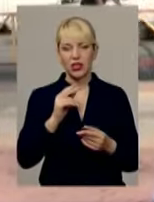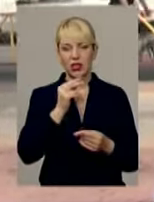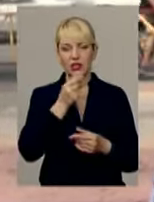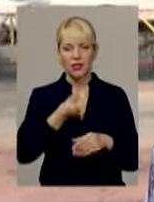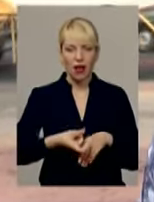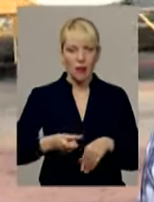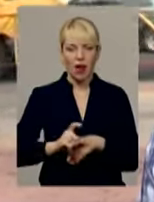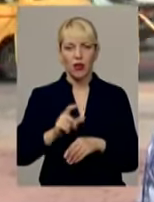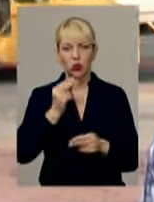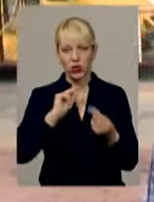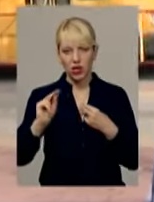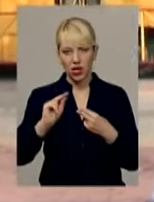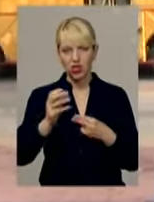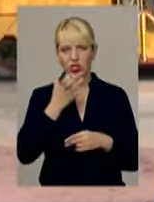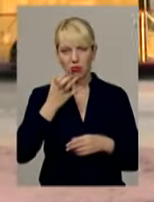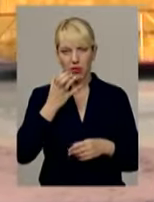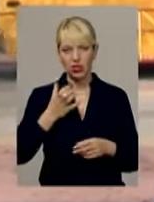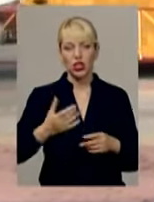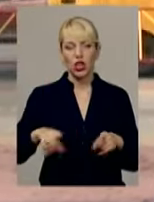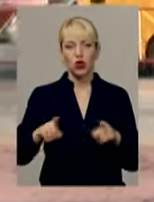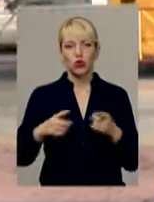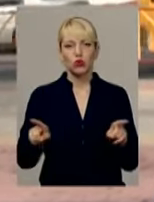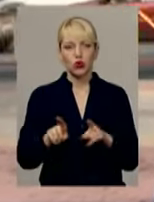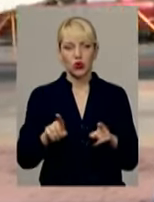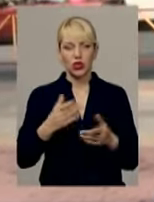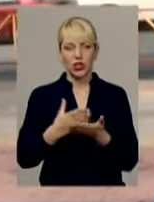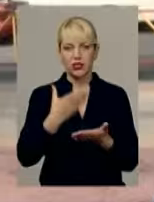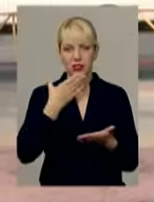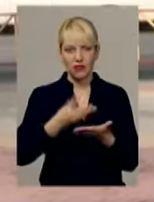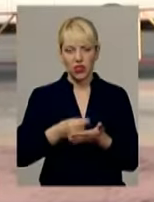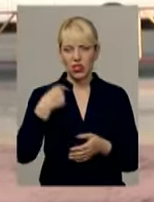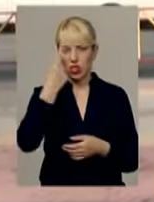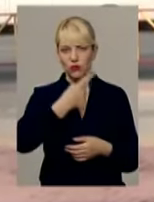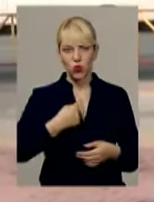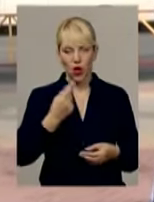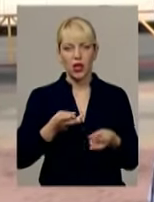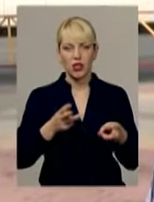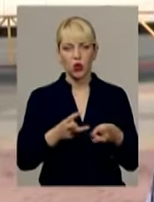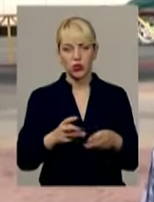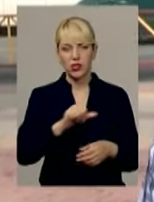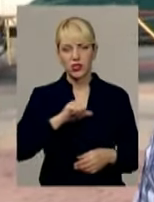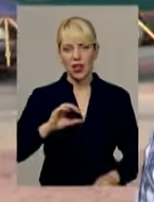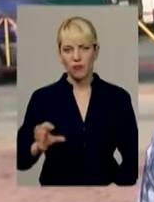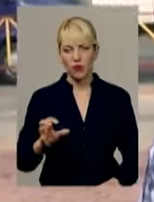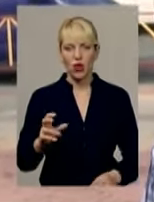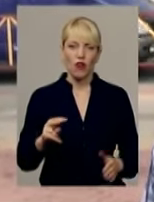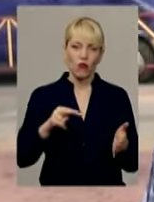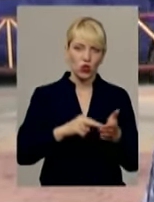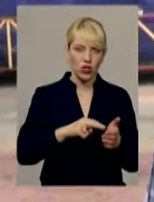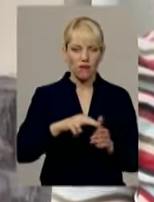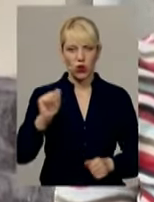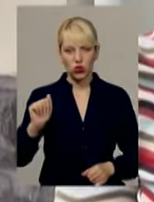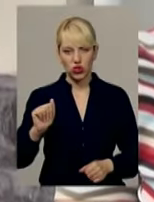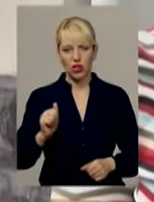стало, тепліше. Тому що стоїть такий індивідуальний котел, я собі регулюю, коли включаю, коли виключаю і все.